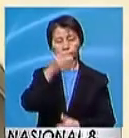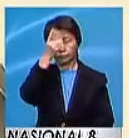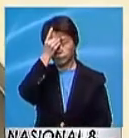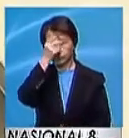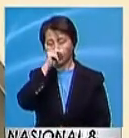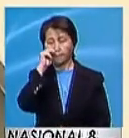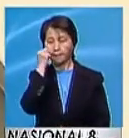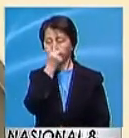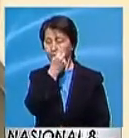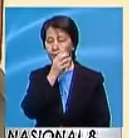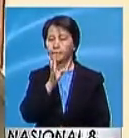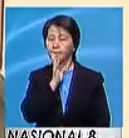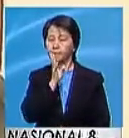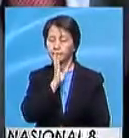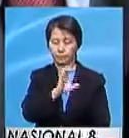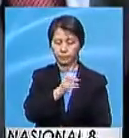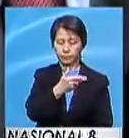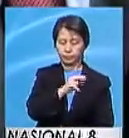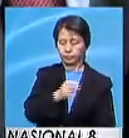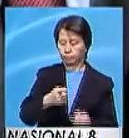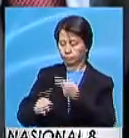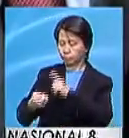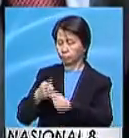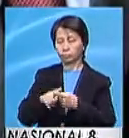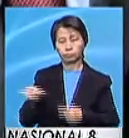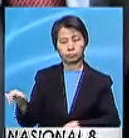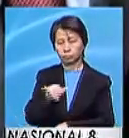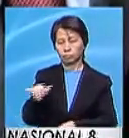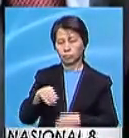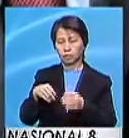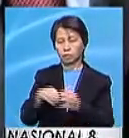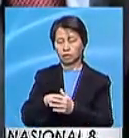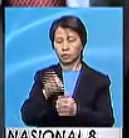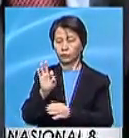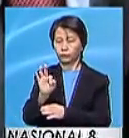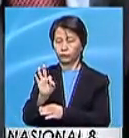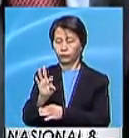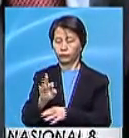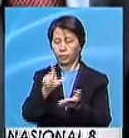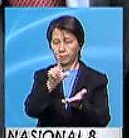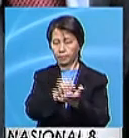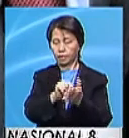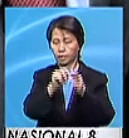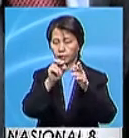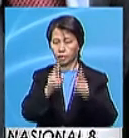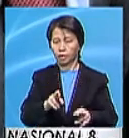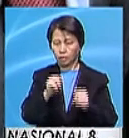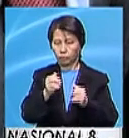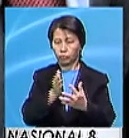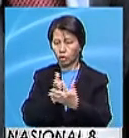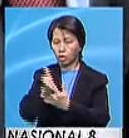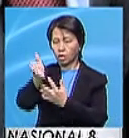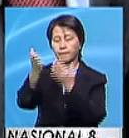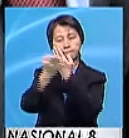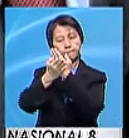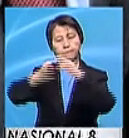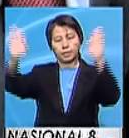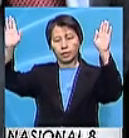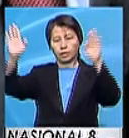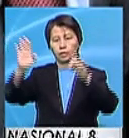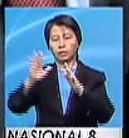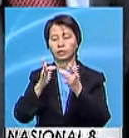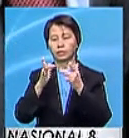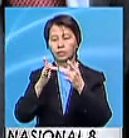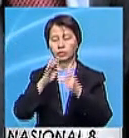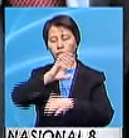isteri seterusnya mendakwa Chan turut berkongsi rakaman yang sama dalam laman Facebook media rakyat yang boleh diakses secara bebas oleh pengguna